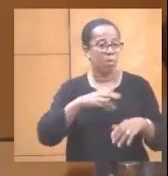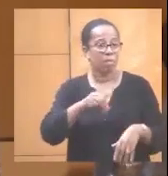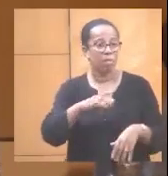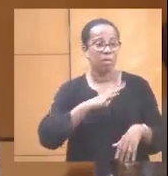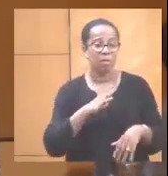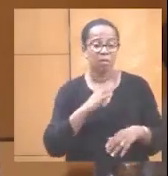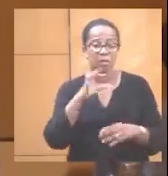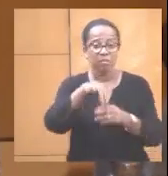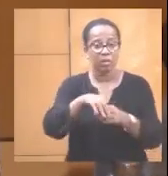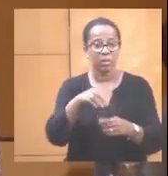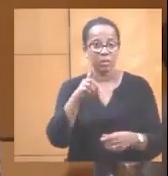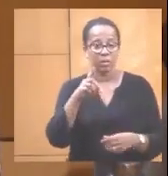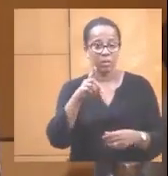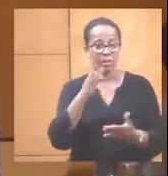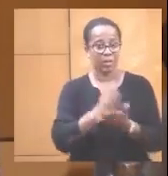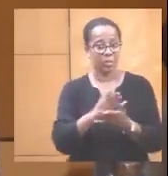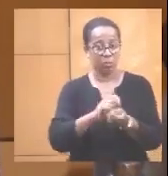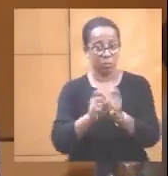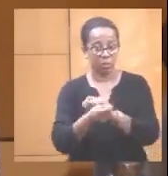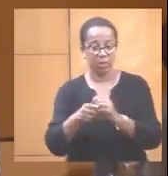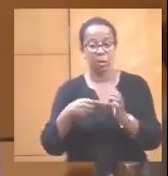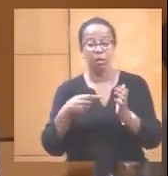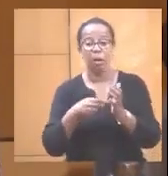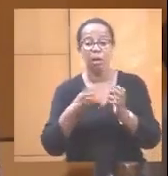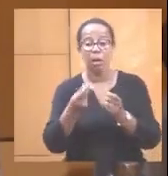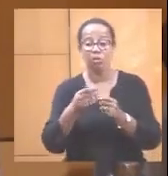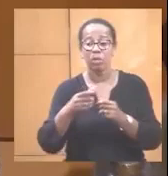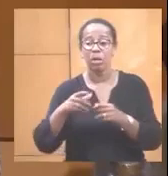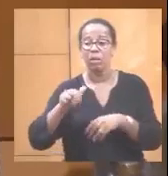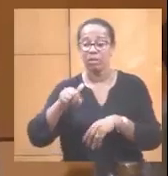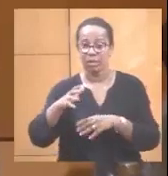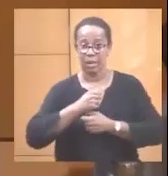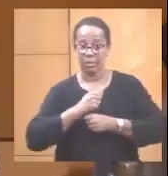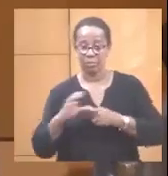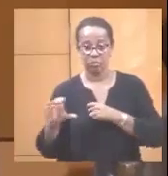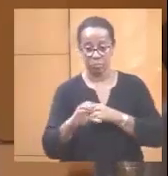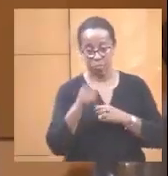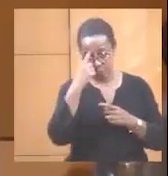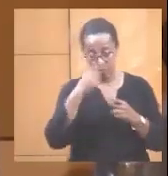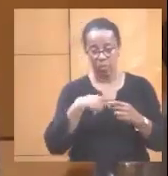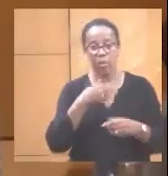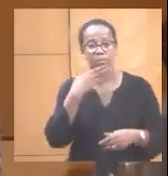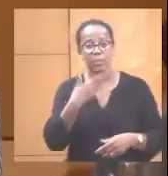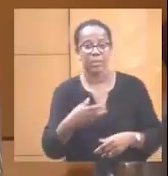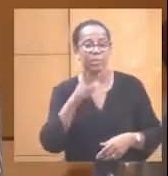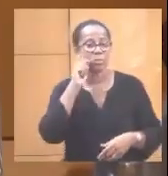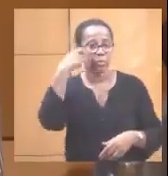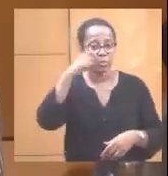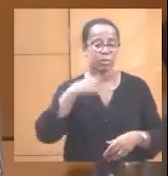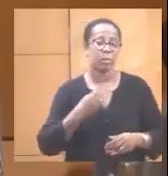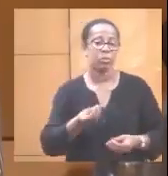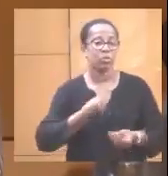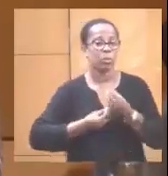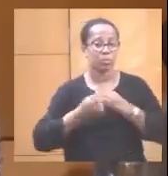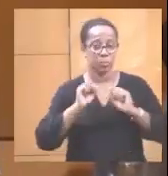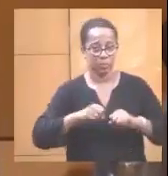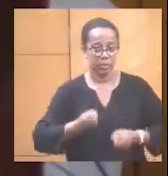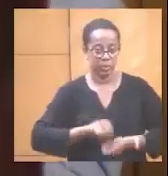à voter des DM lorsque ces sommes seront accordées pour les intégrer dans le budget. Je remercie M. le Président de m'avoir permis de faire cette communication.